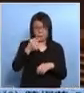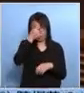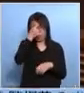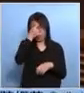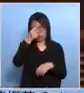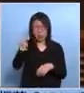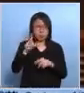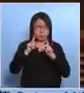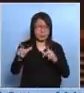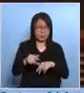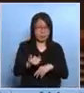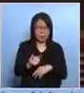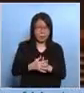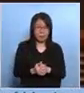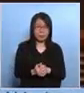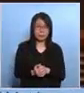誇張嘅。